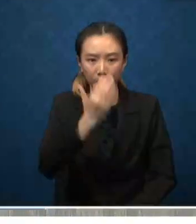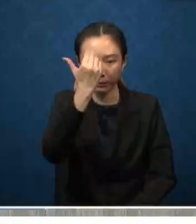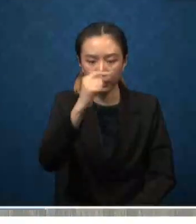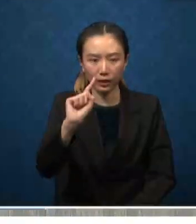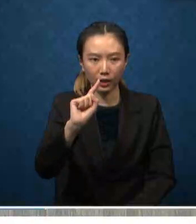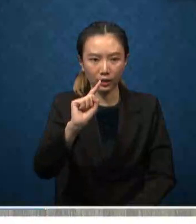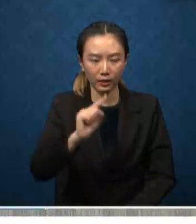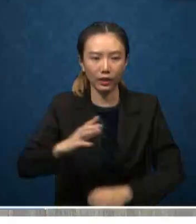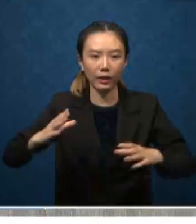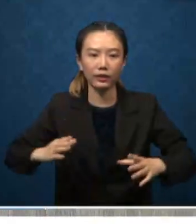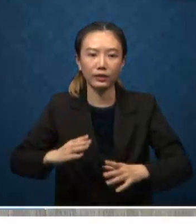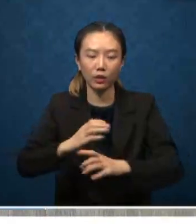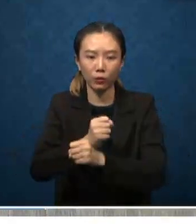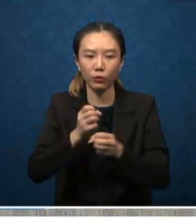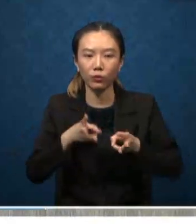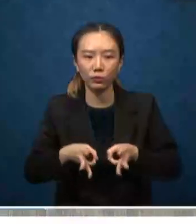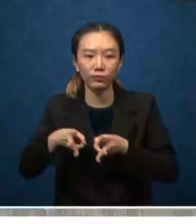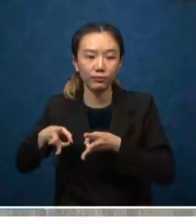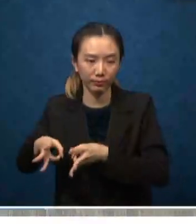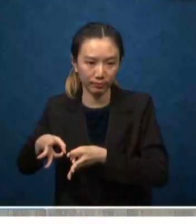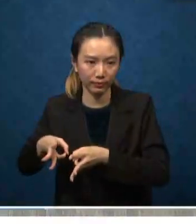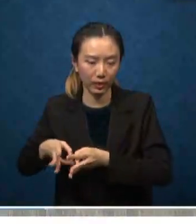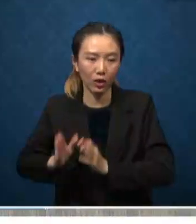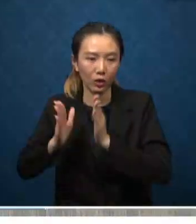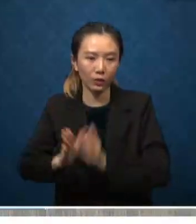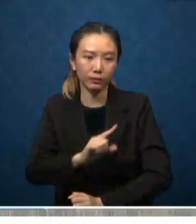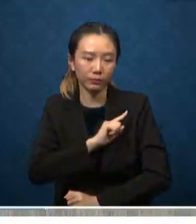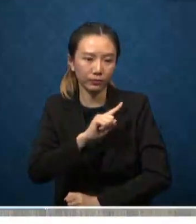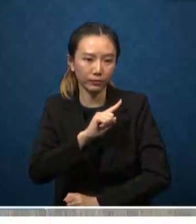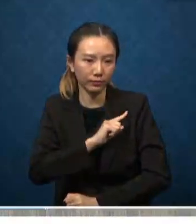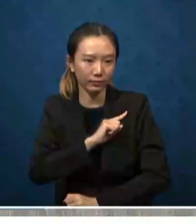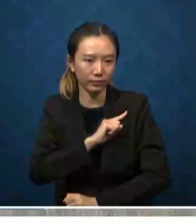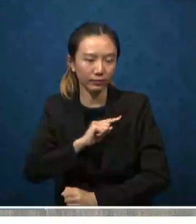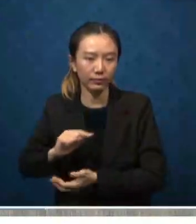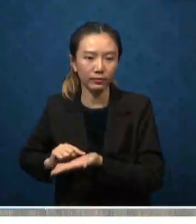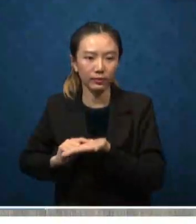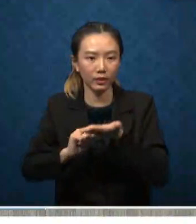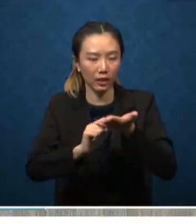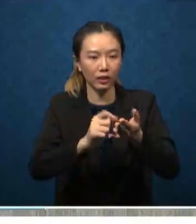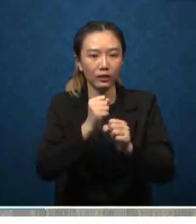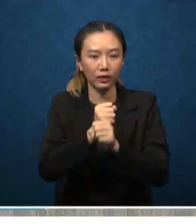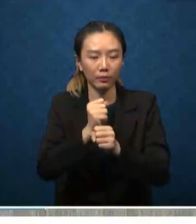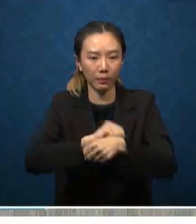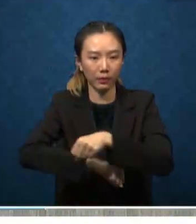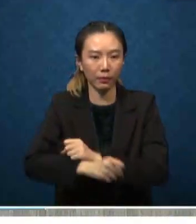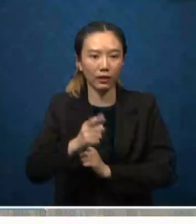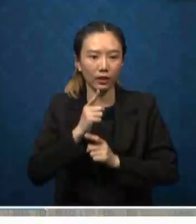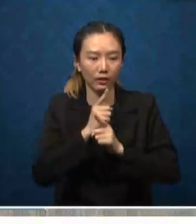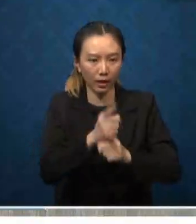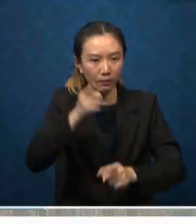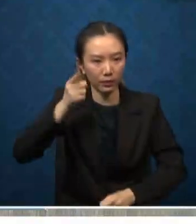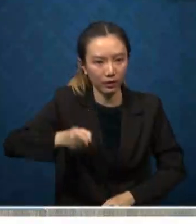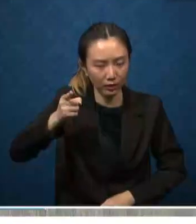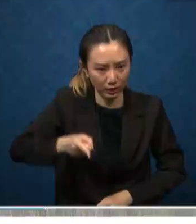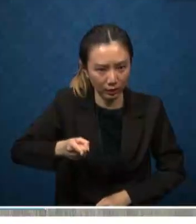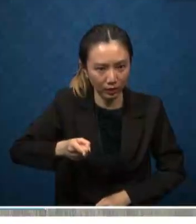ข้อสรุปในวิธีการที่ผู้มีหน้าที่รายงานสามารถปฏิบัติได้จริงและไม่เ